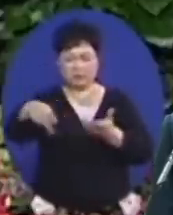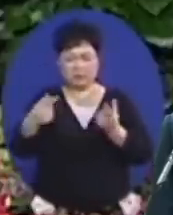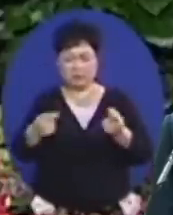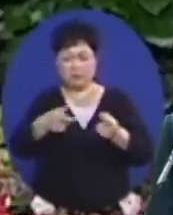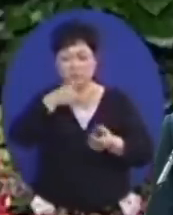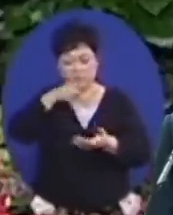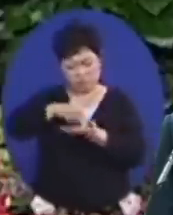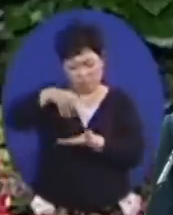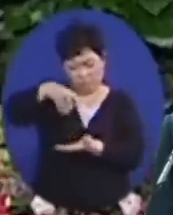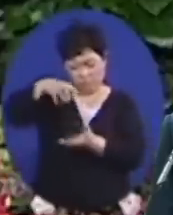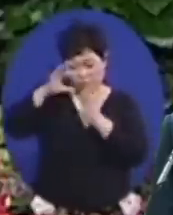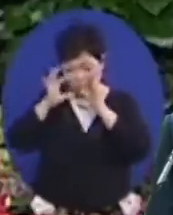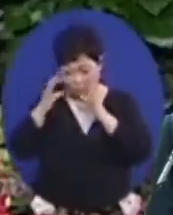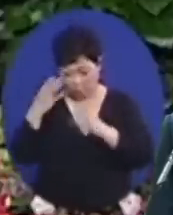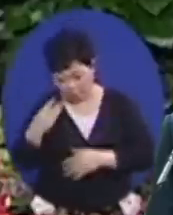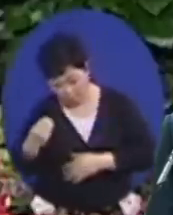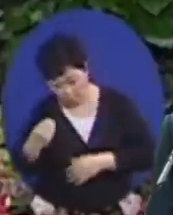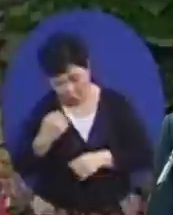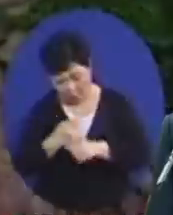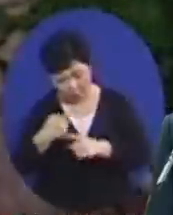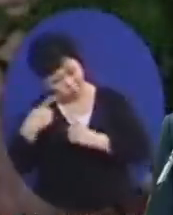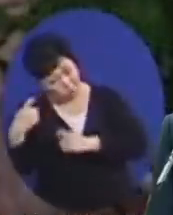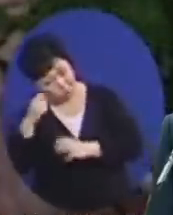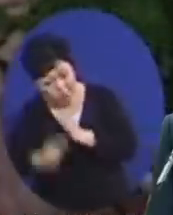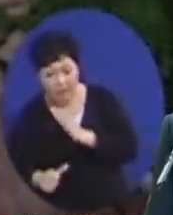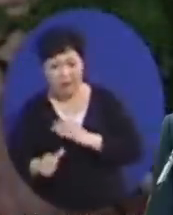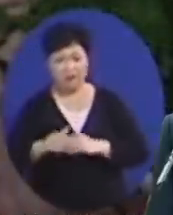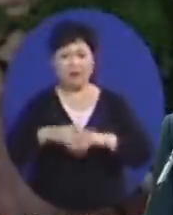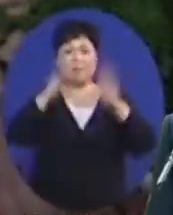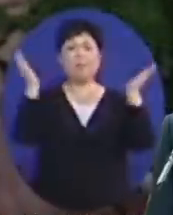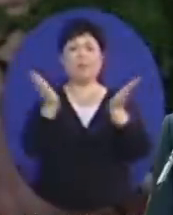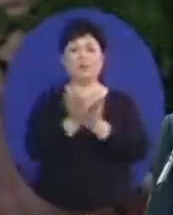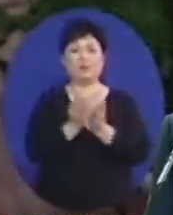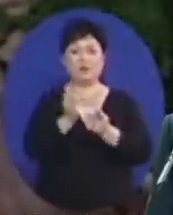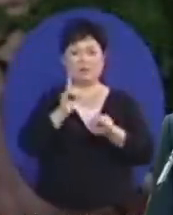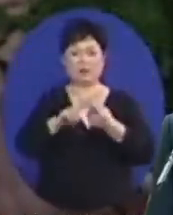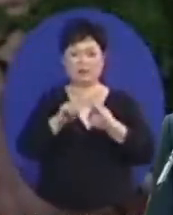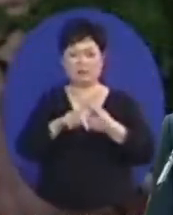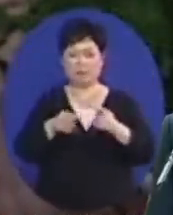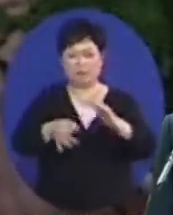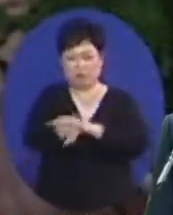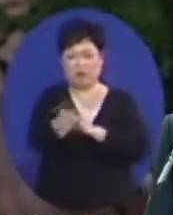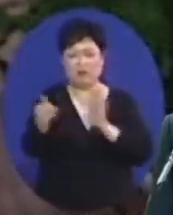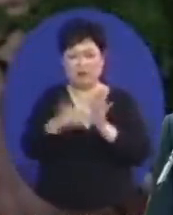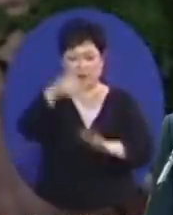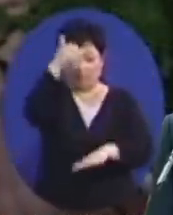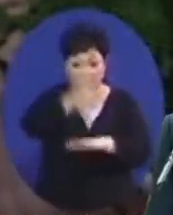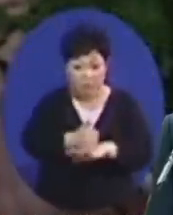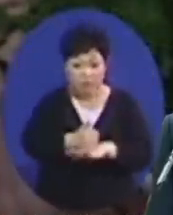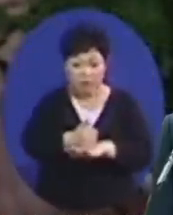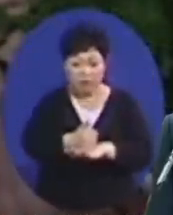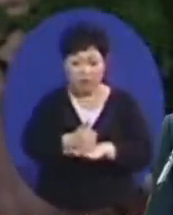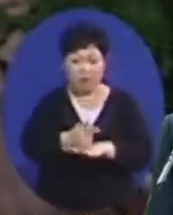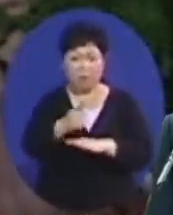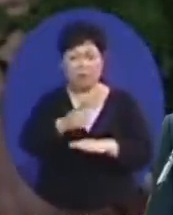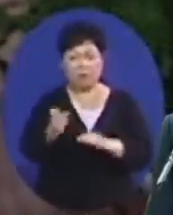보고 거기에 현혹되어서 모든 것을 거기에 다 투자했다가 나중에